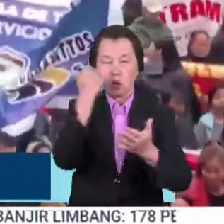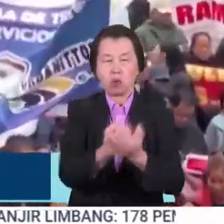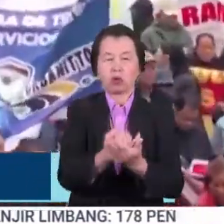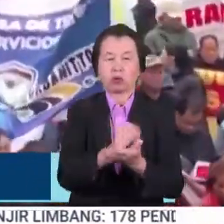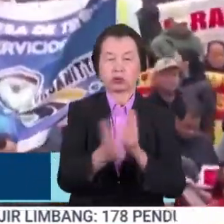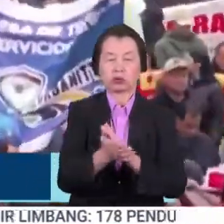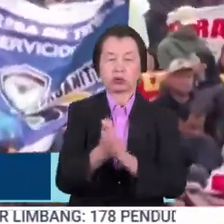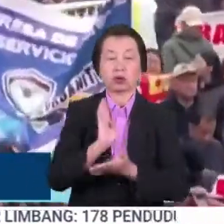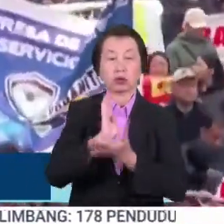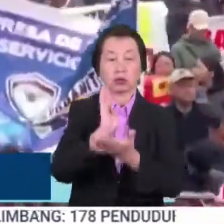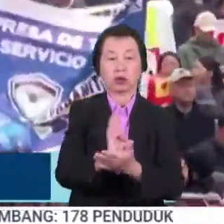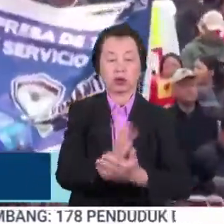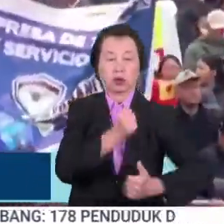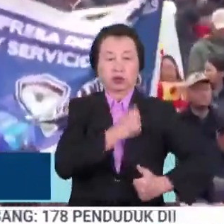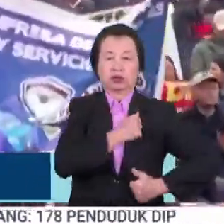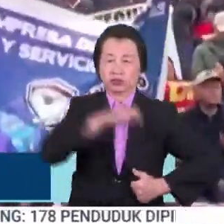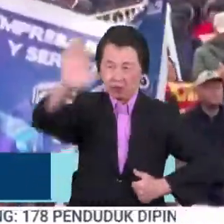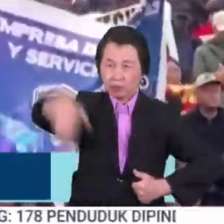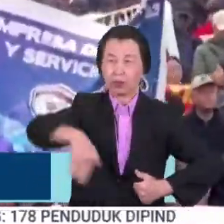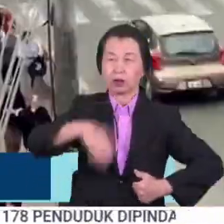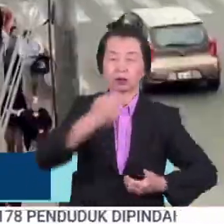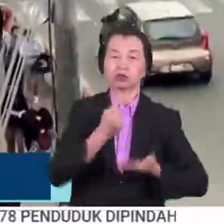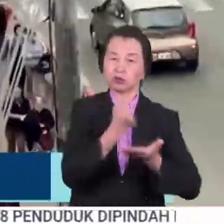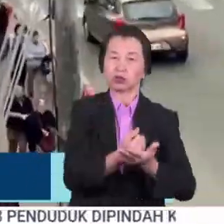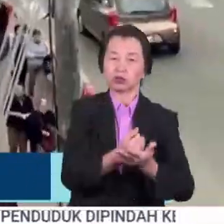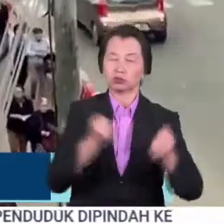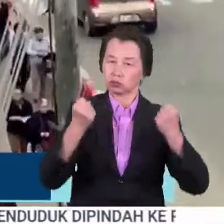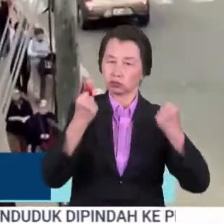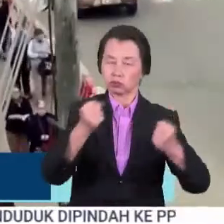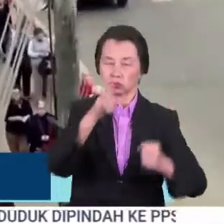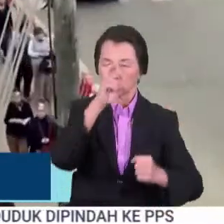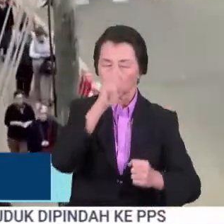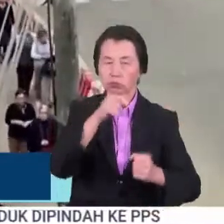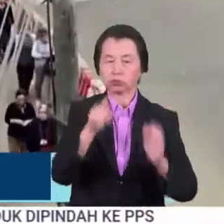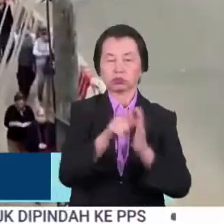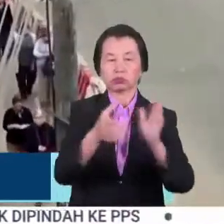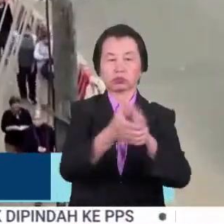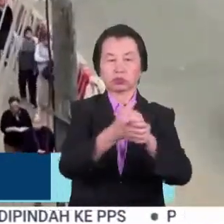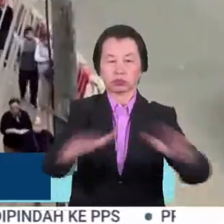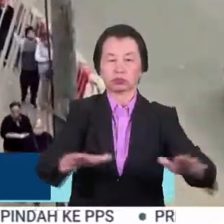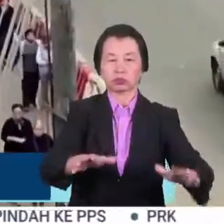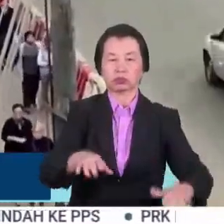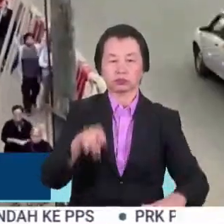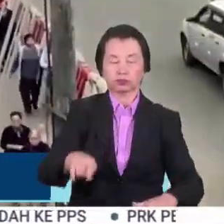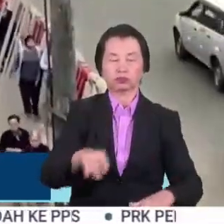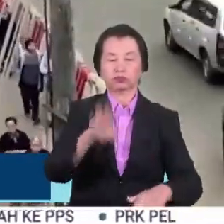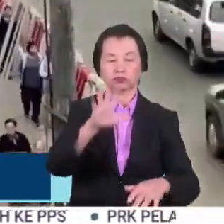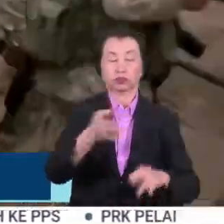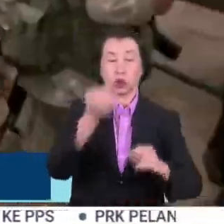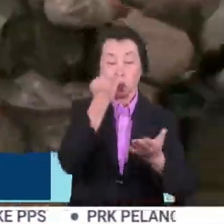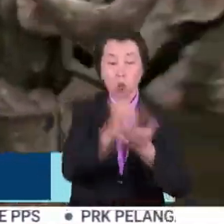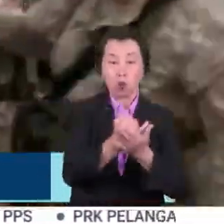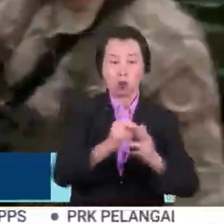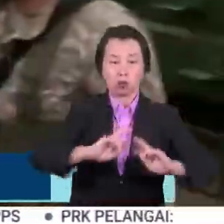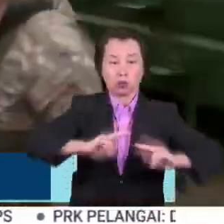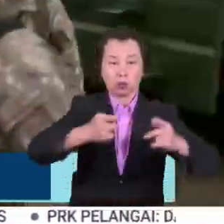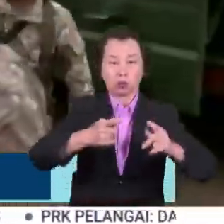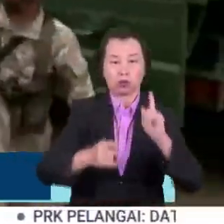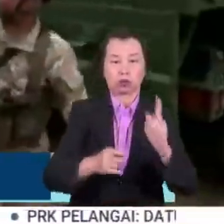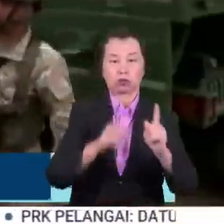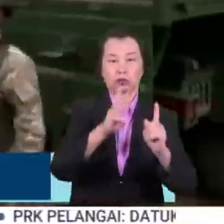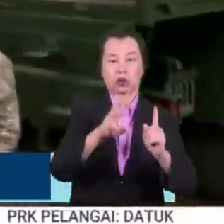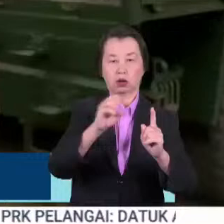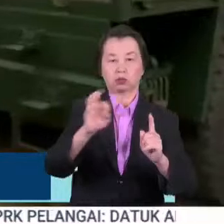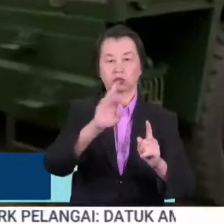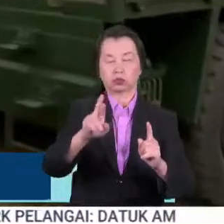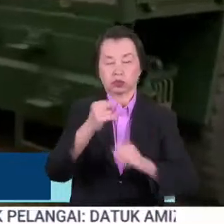Justeru bantuan tentera diperlukan bagi menguat kuasa keselamatan. Jenayah di Lima meningkat kepada lebih